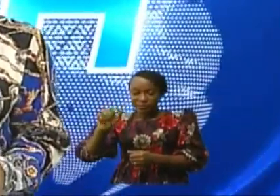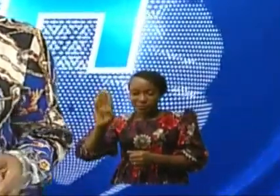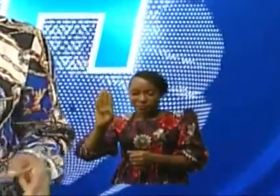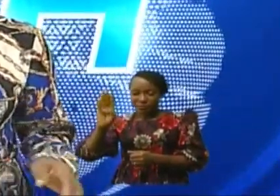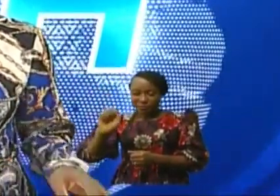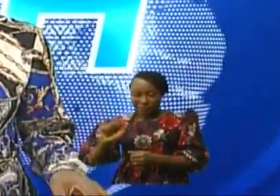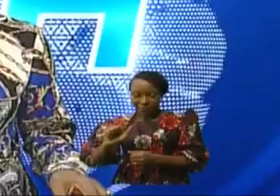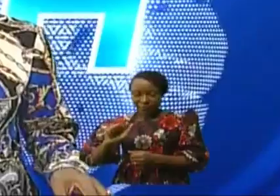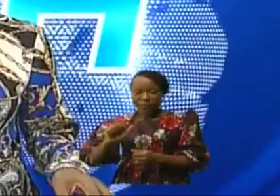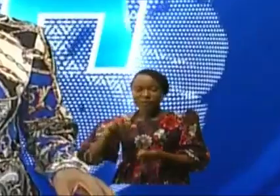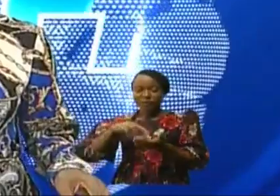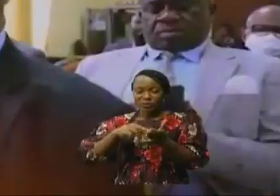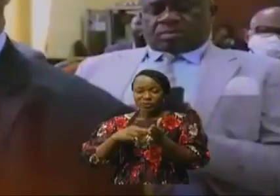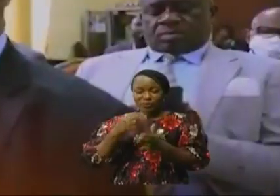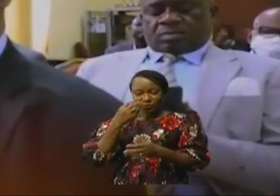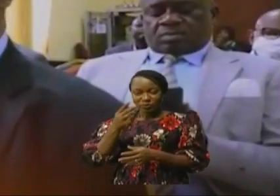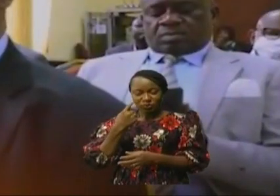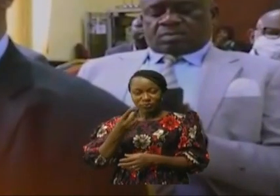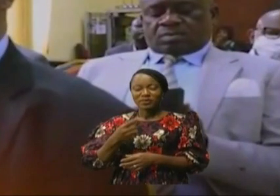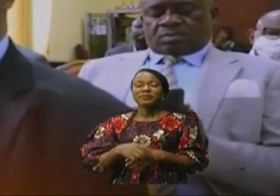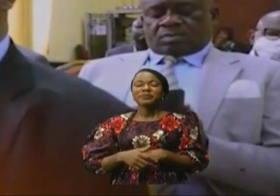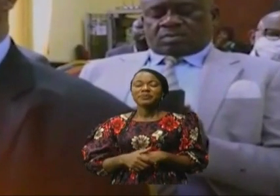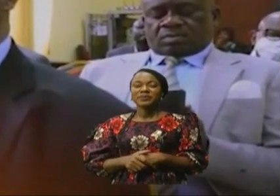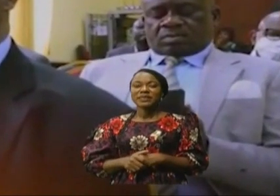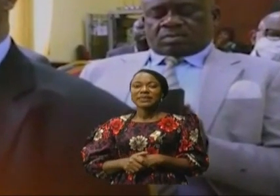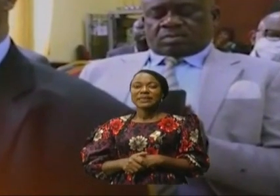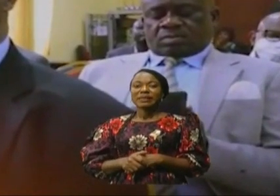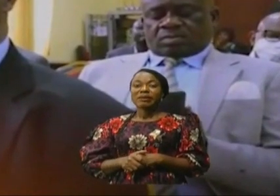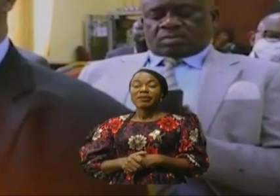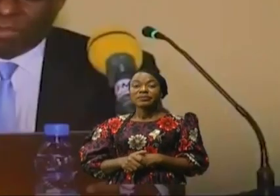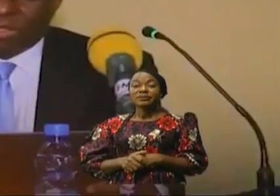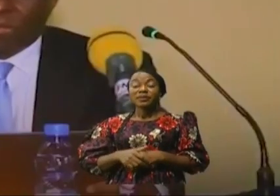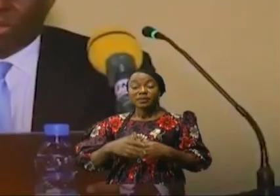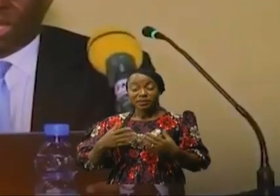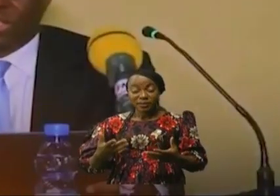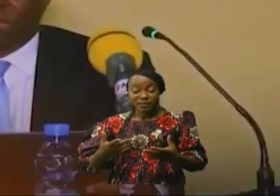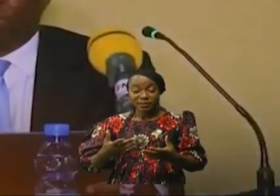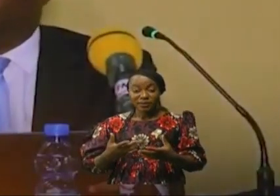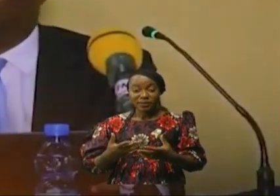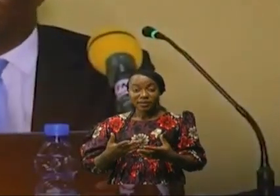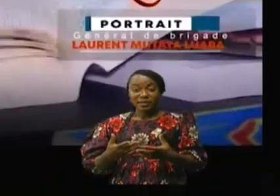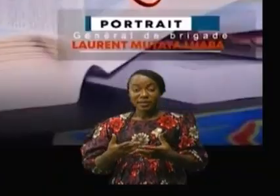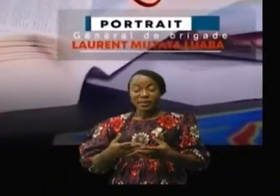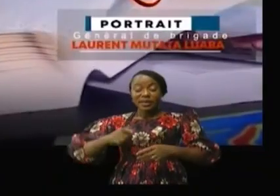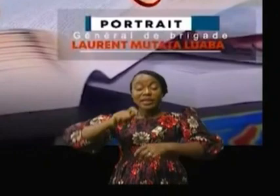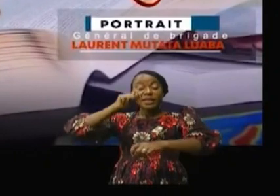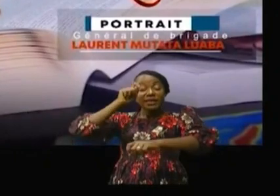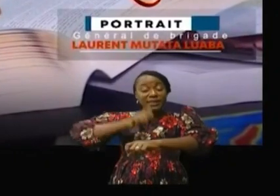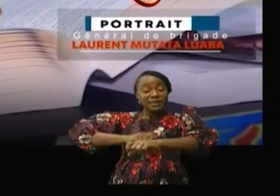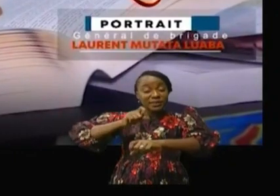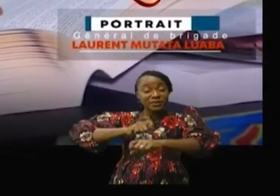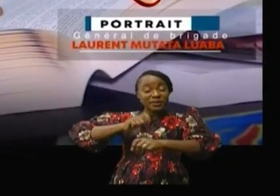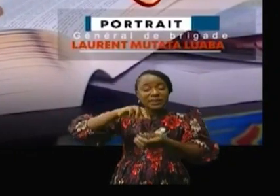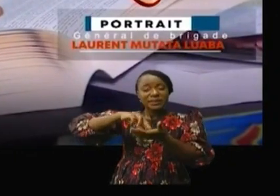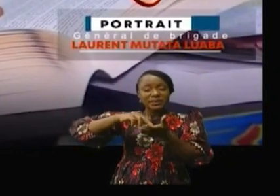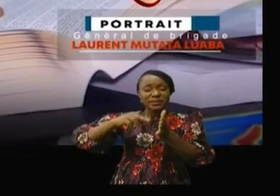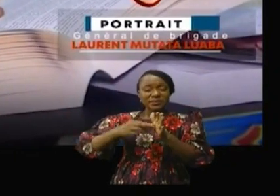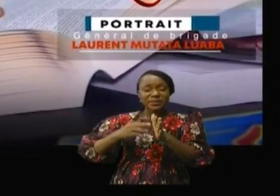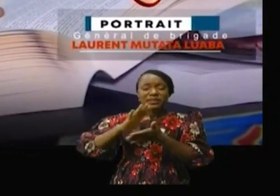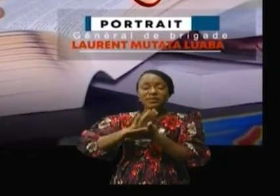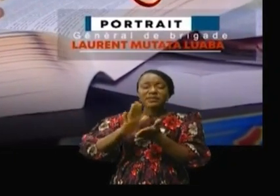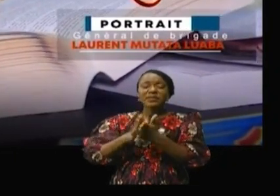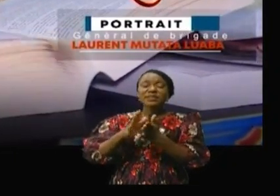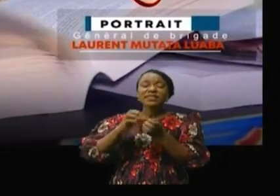Kinshasa. Emmanuel, commissaire. Le monde judiciaire vient de s'enrichir davantage d'un nouvel ouvrage